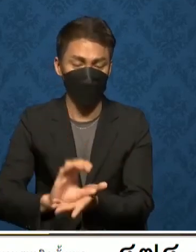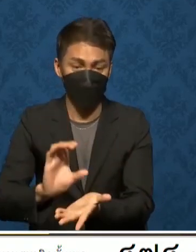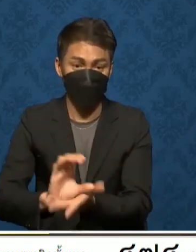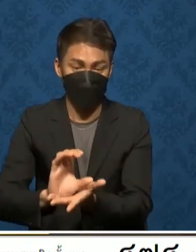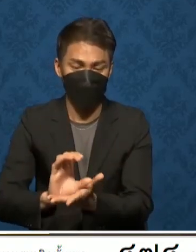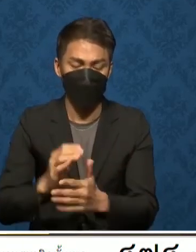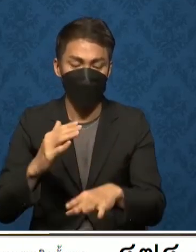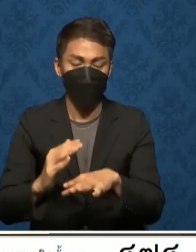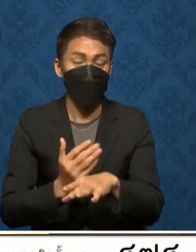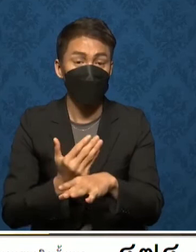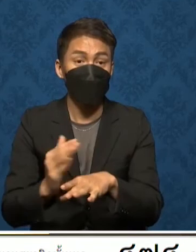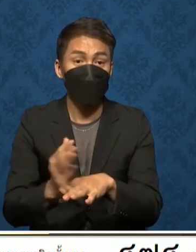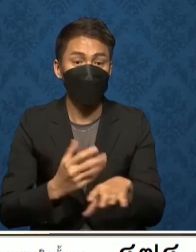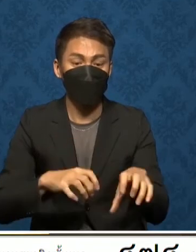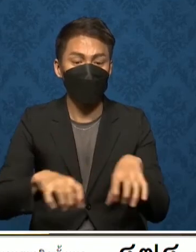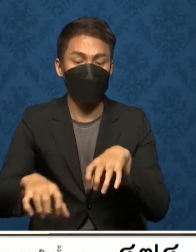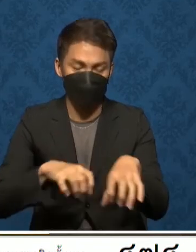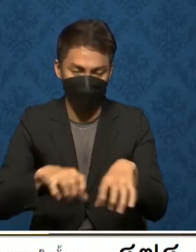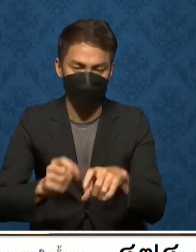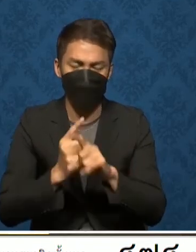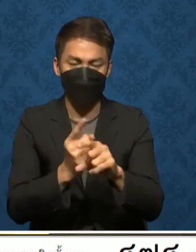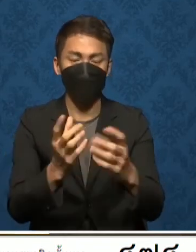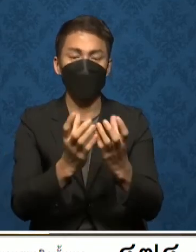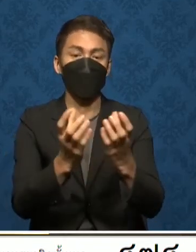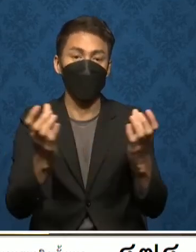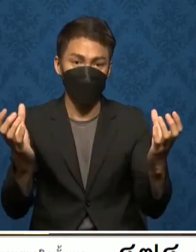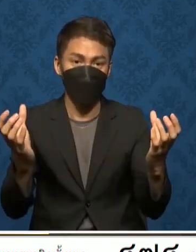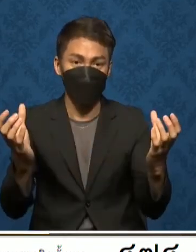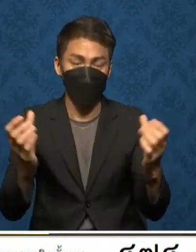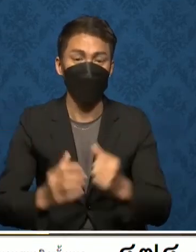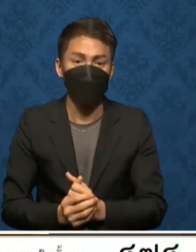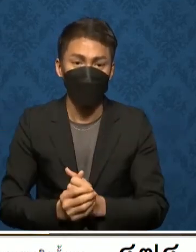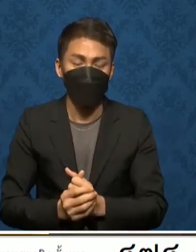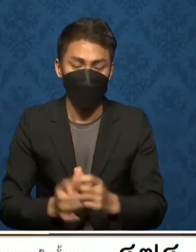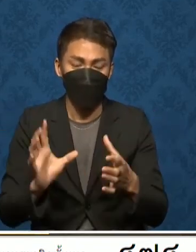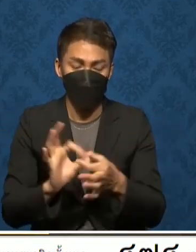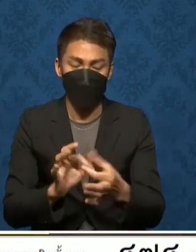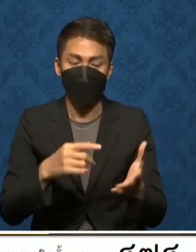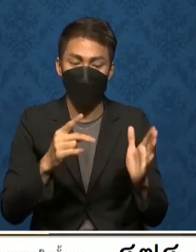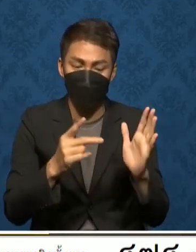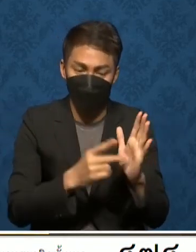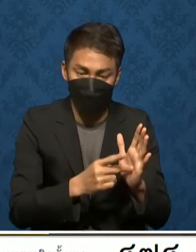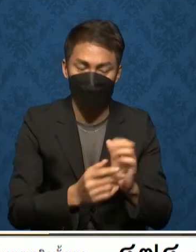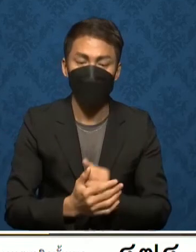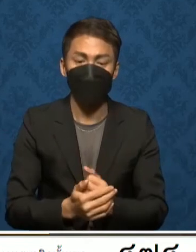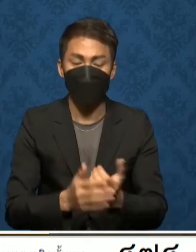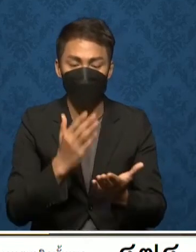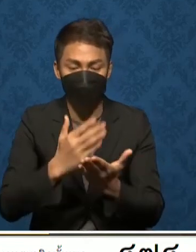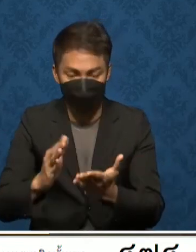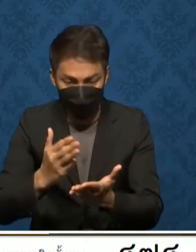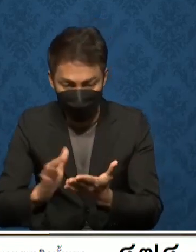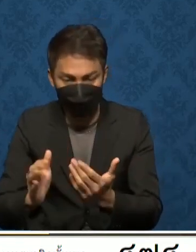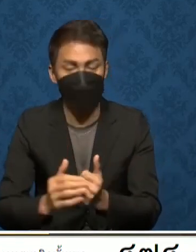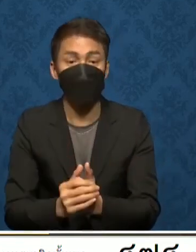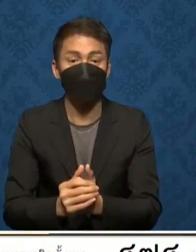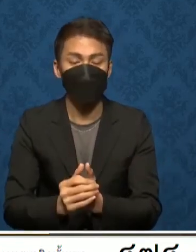ริหารจัดการในระบบธรรมาภิบาลในเรื่องของการกู้ก็ดีการชำระหนี้เงินกู้ก็ดีหรือการอำนวย